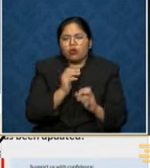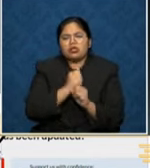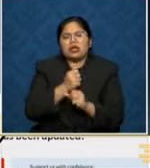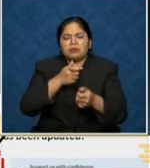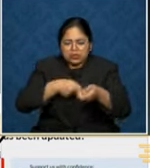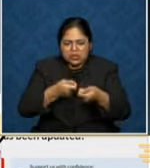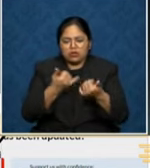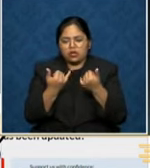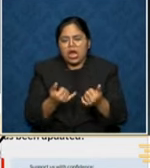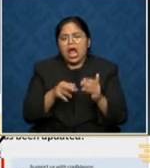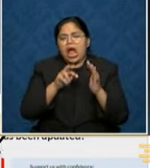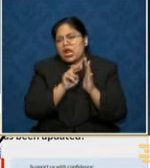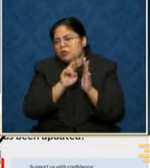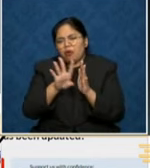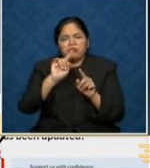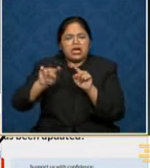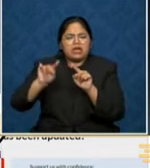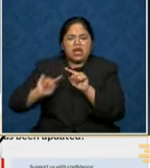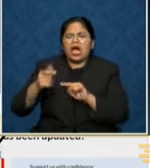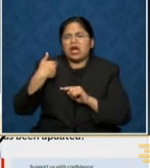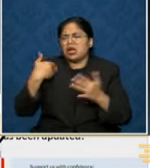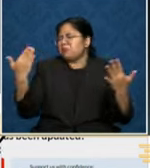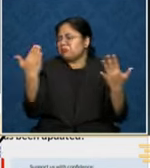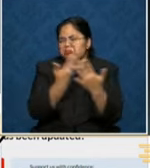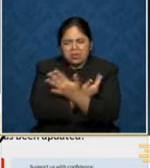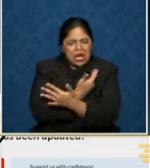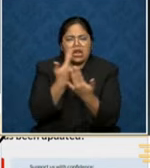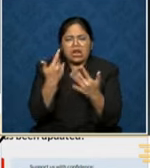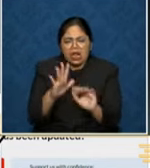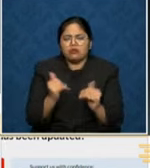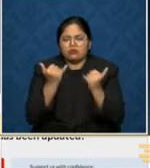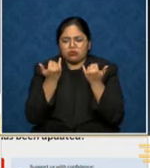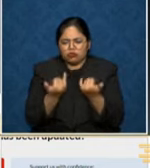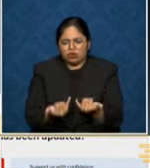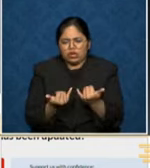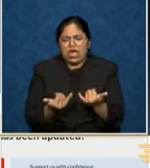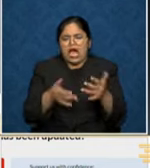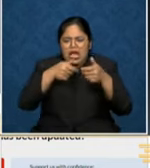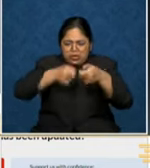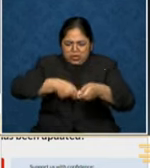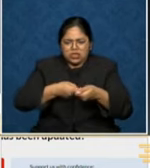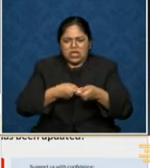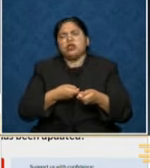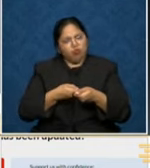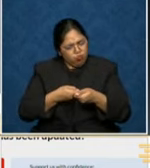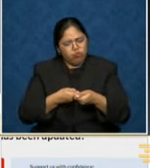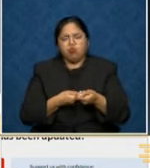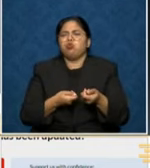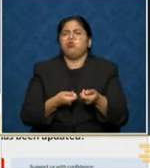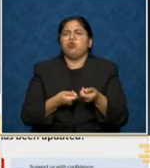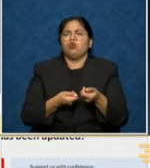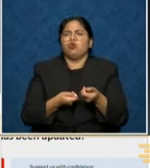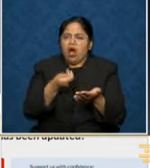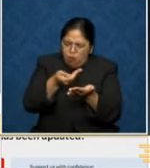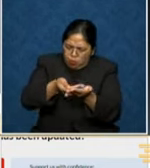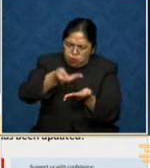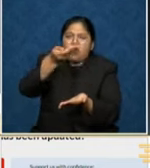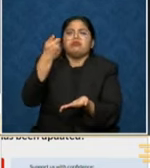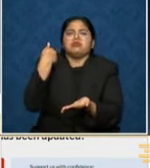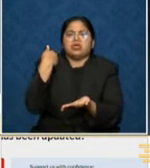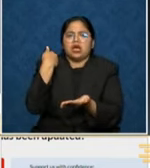ปลี่ยนไปแล้วมันทำให้มูลค่านะครับโฉนดเพื่อการเกษตรมีมูลค่ามากกว่าเดิมดังนั้นท่านอย่า